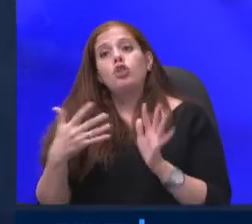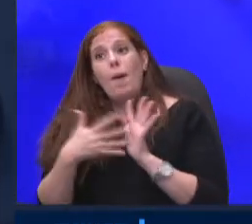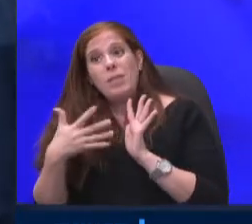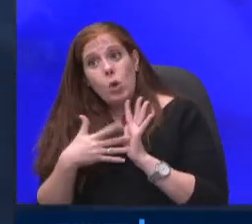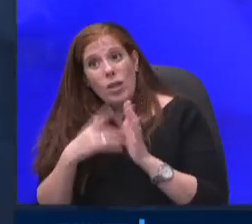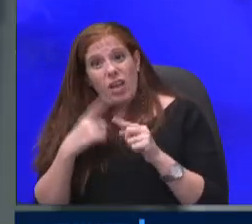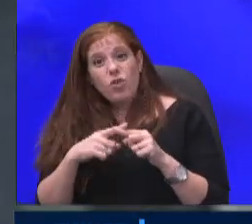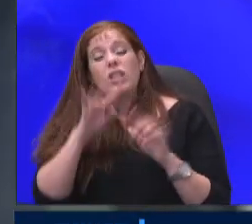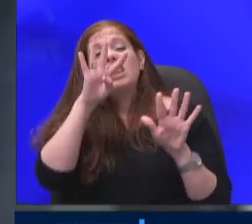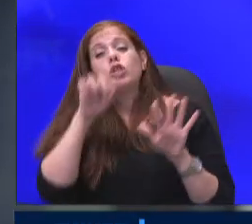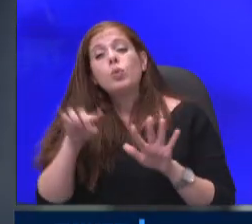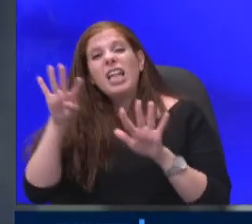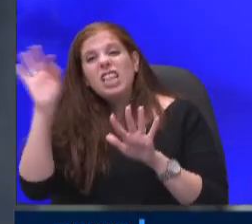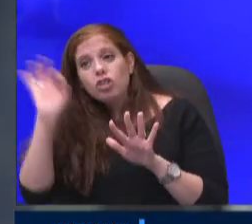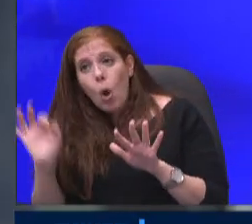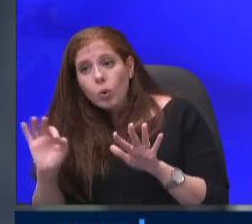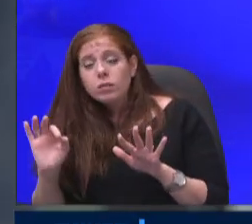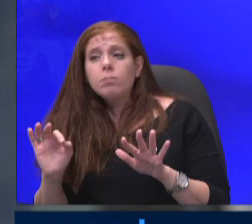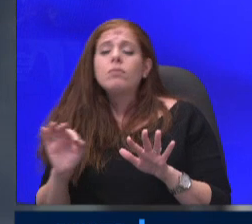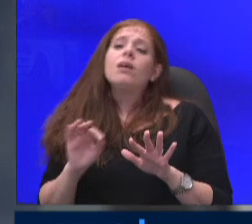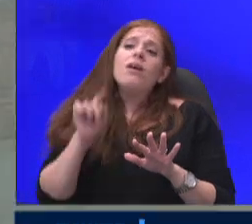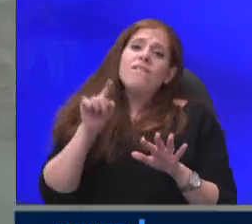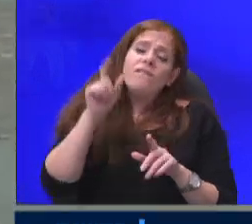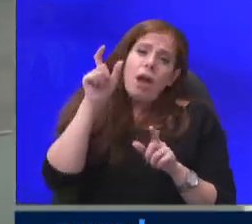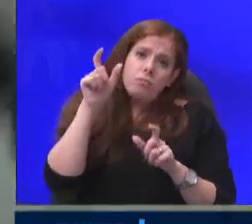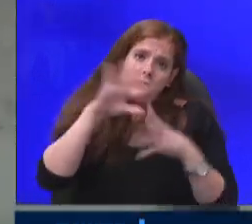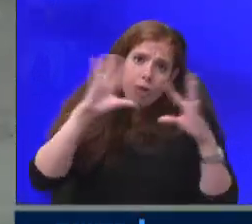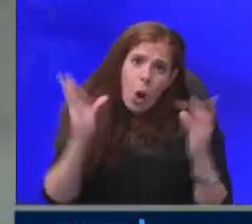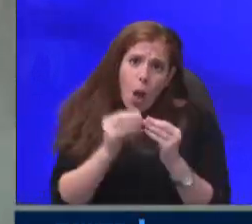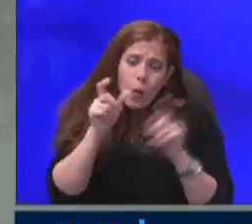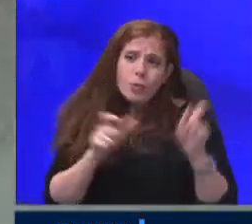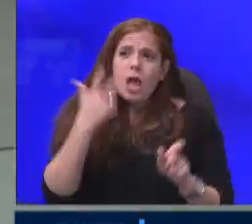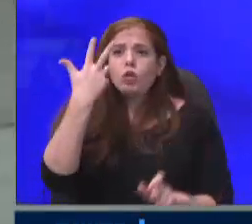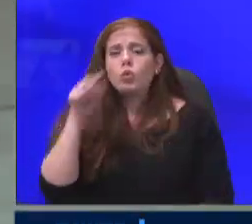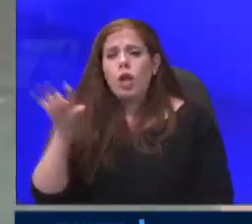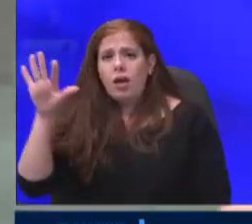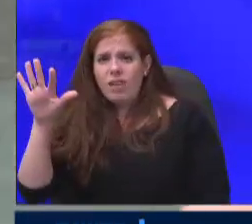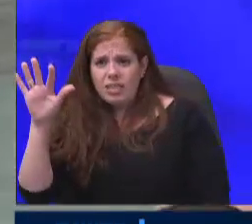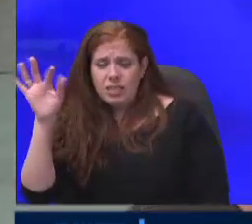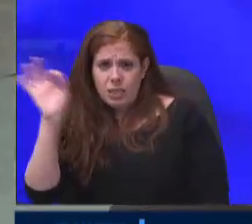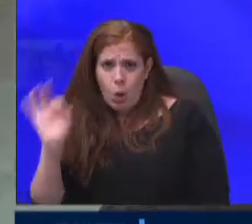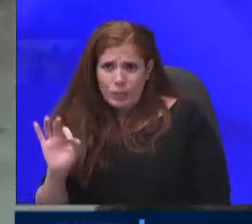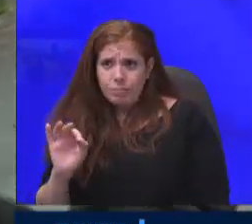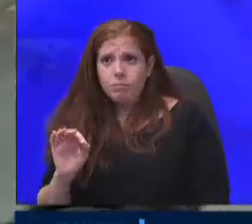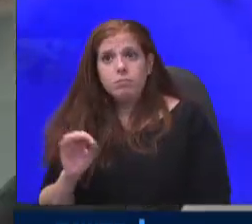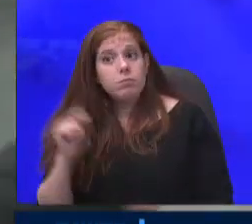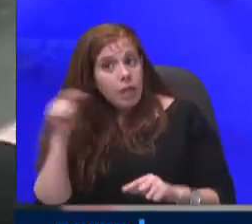9.9%, ואילו בכלל האוכלוסייה 3.5%. הגיע כבר חיסונים? כן, כן, כן. אז אולי, אז אני רץ לי.